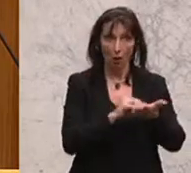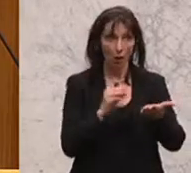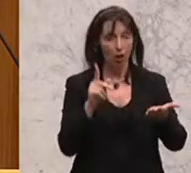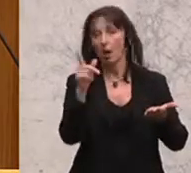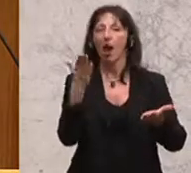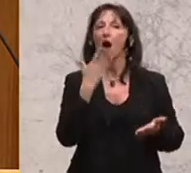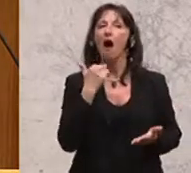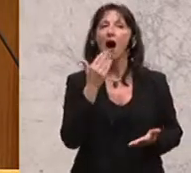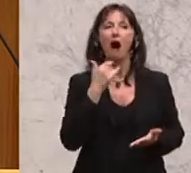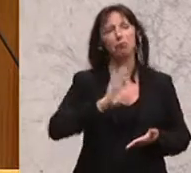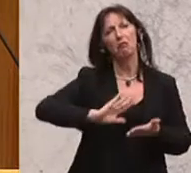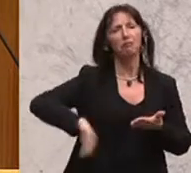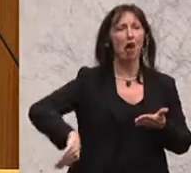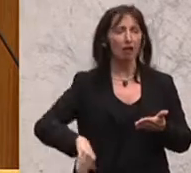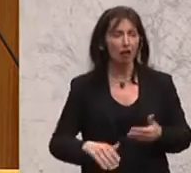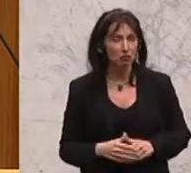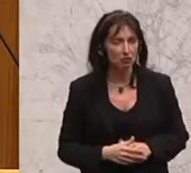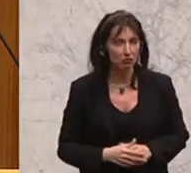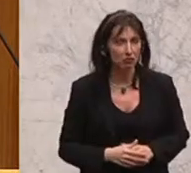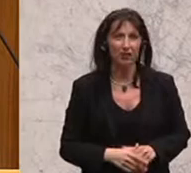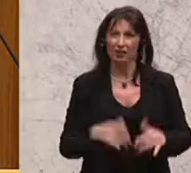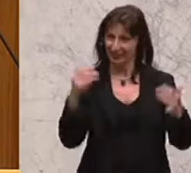ist absichtlich unterblieben.